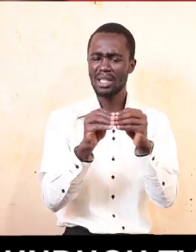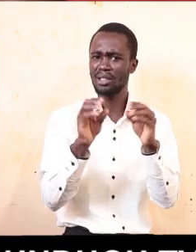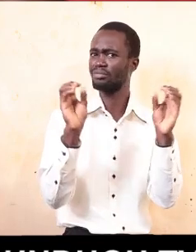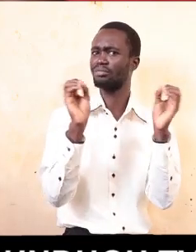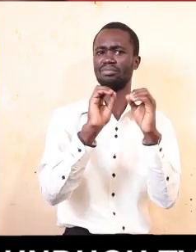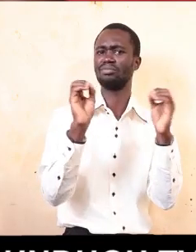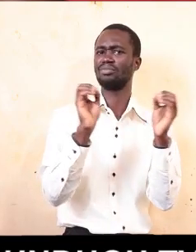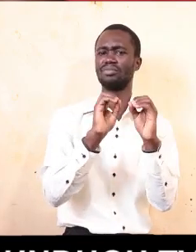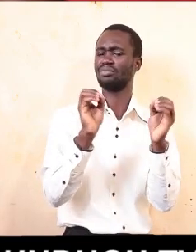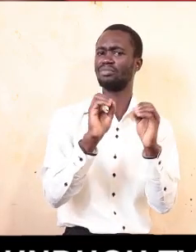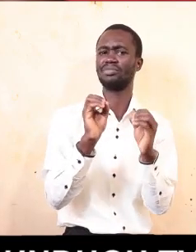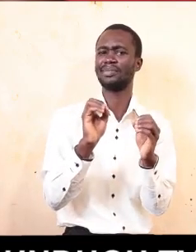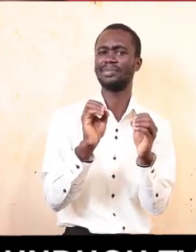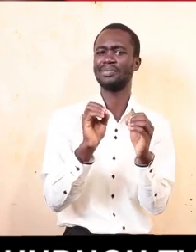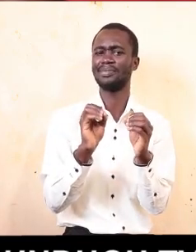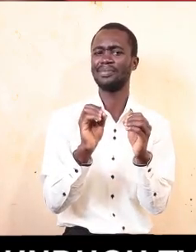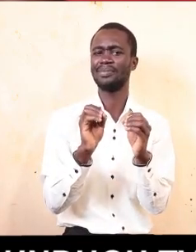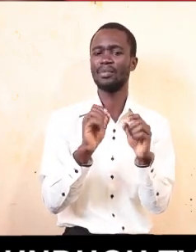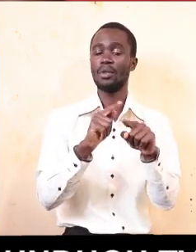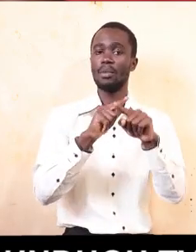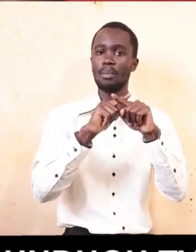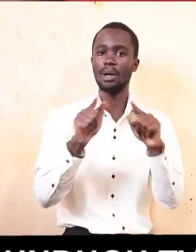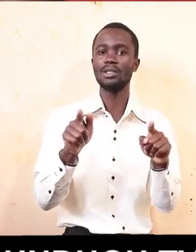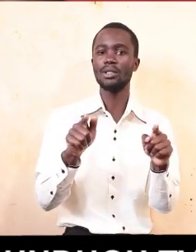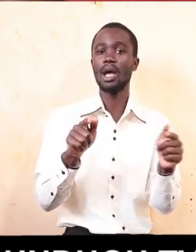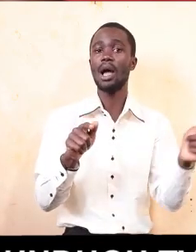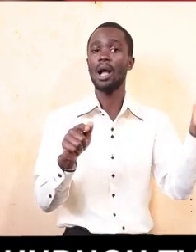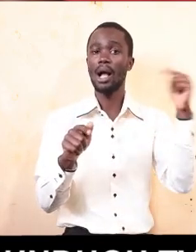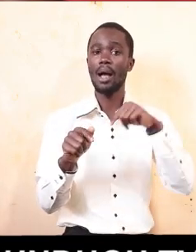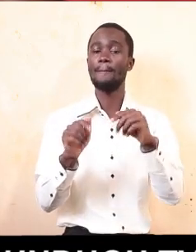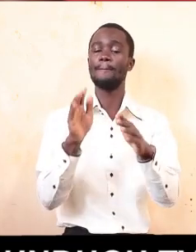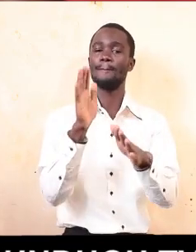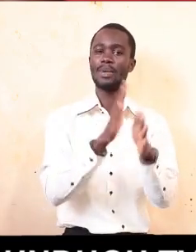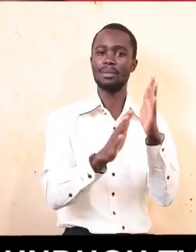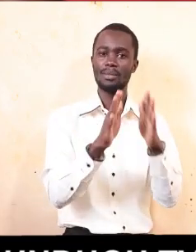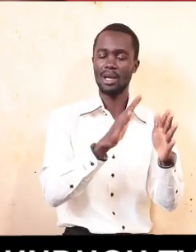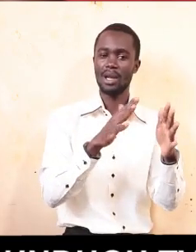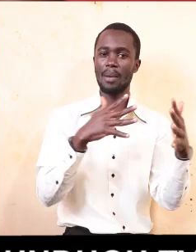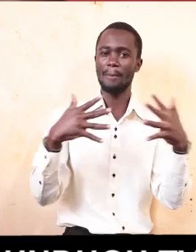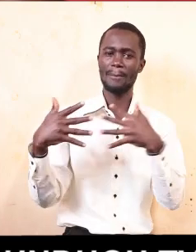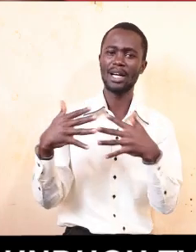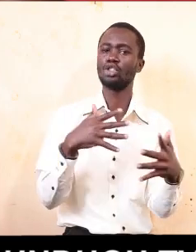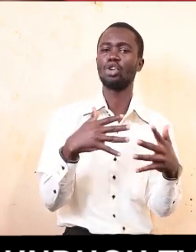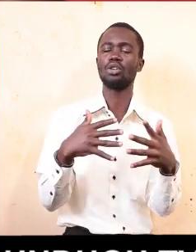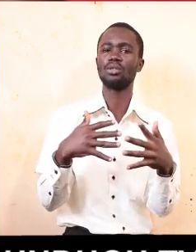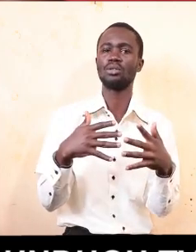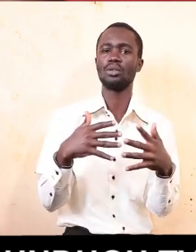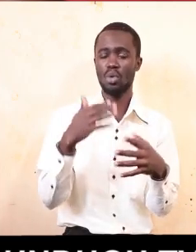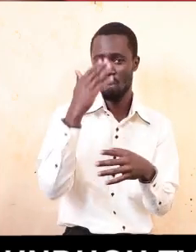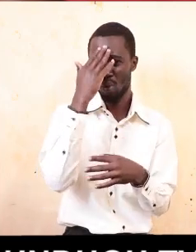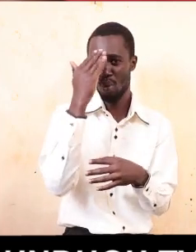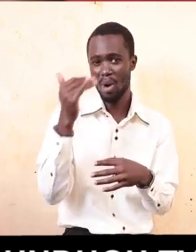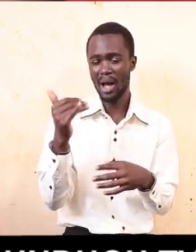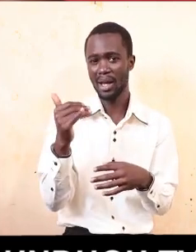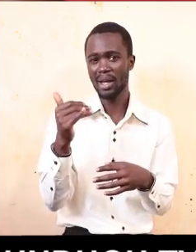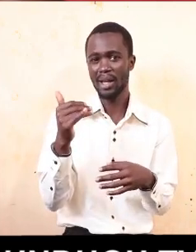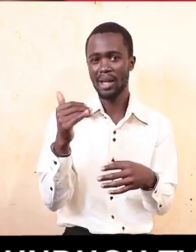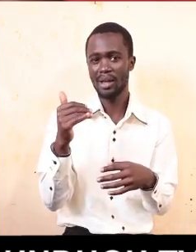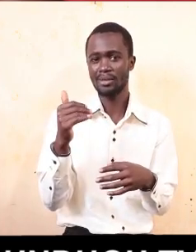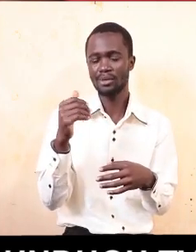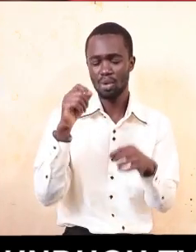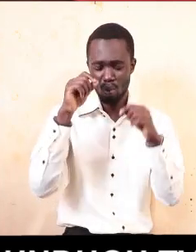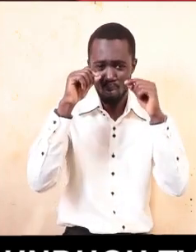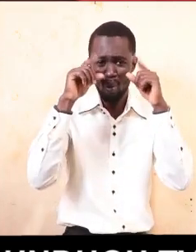aina yoyote ingine ile, lakini mjiandae kwa vita. Na ndio maana yake.